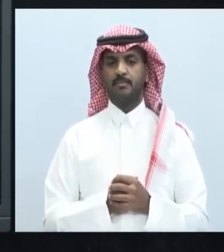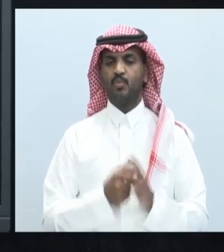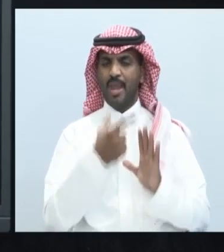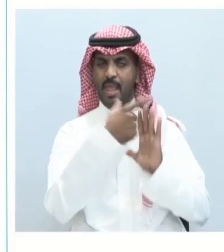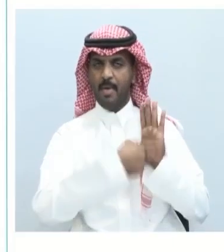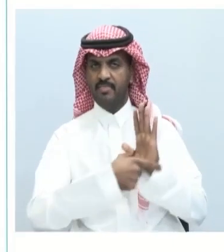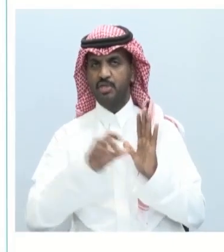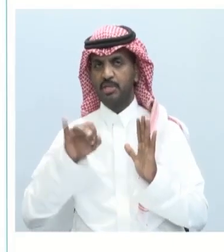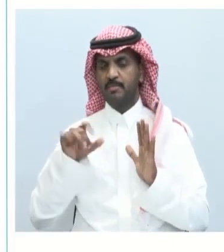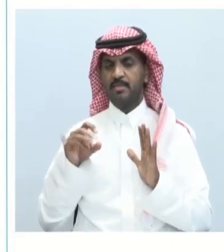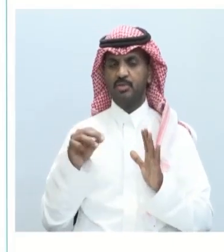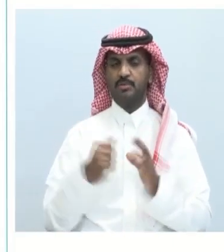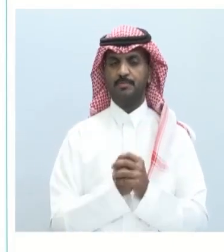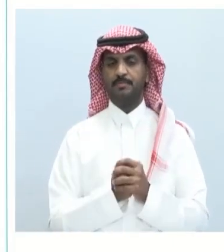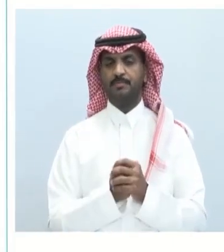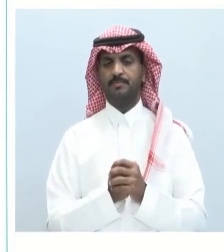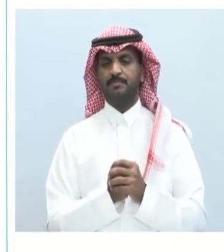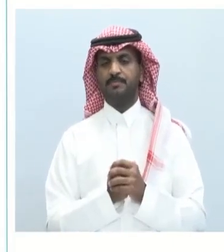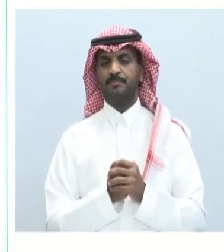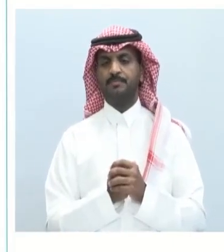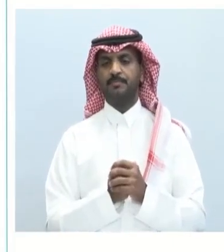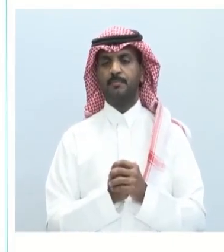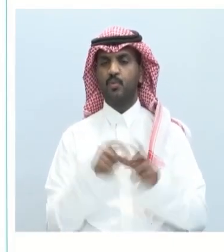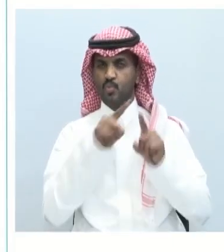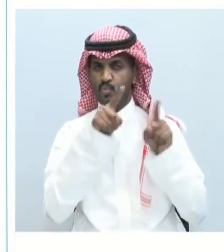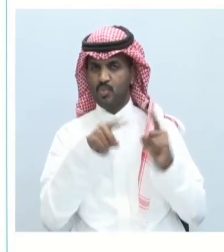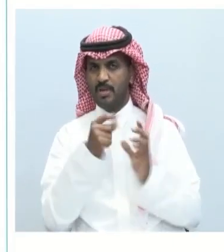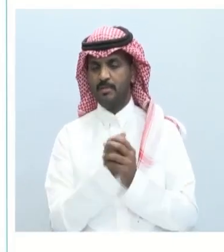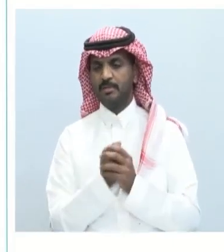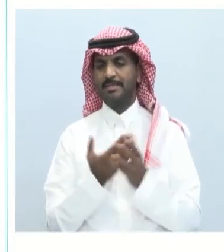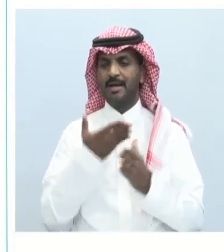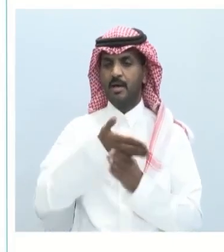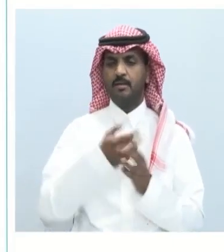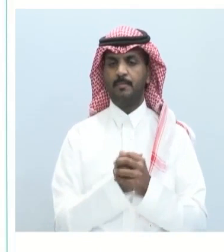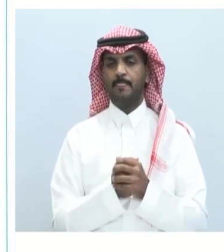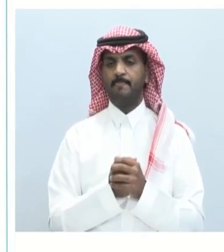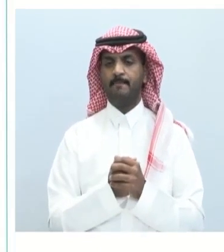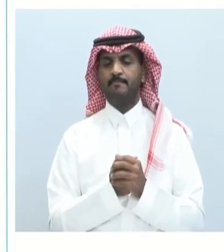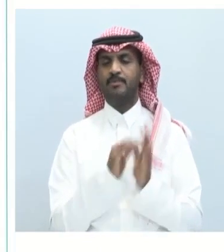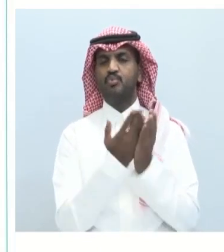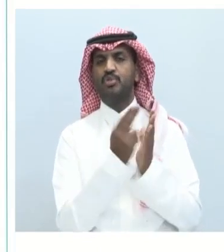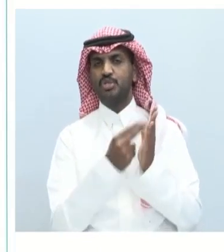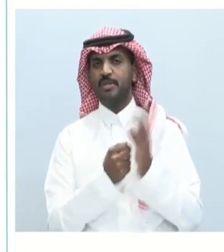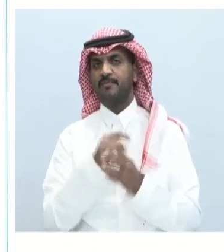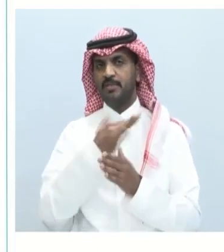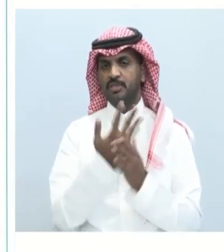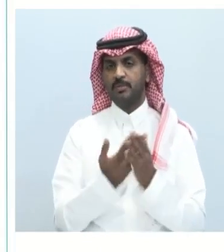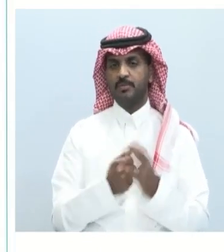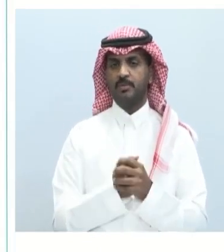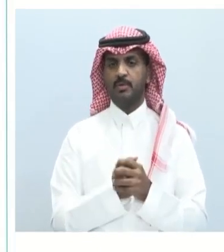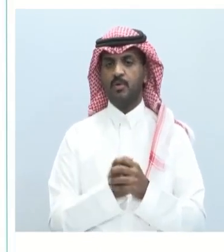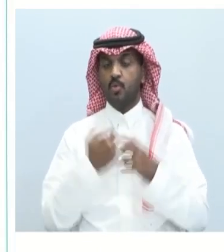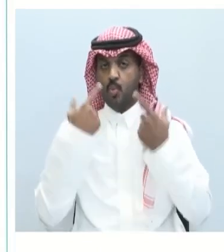النماذج نقوم من خلال النماذج بادخال السجلات في الجداول